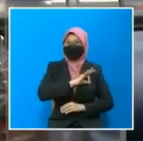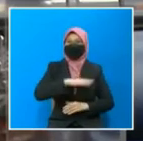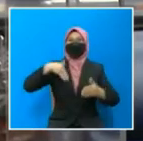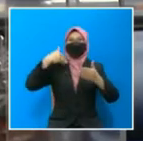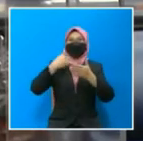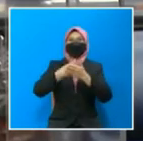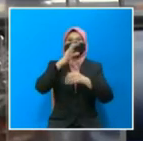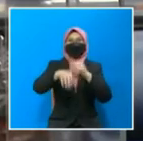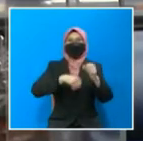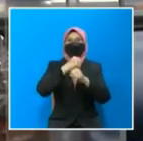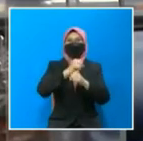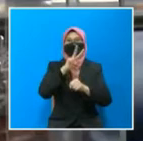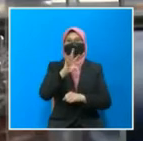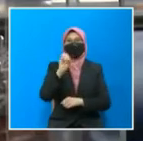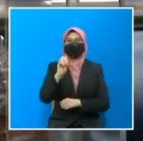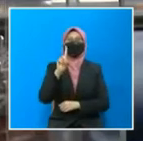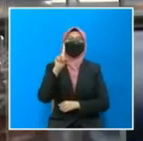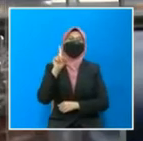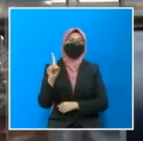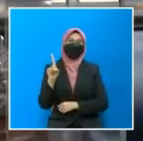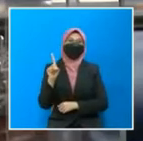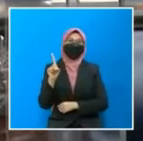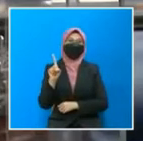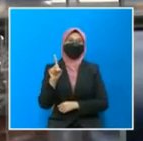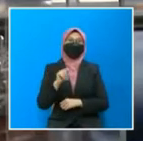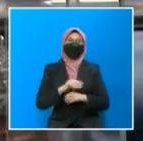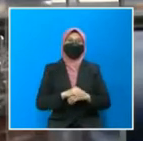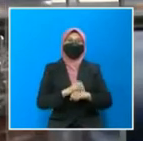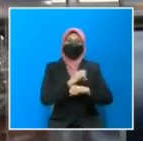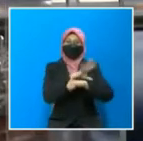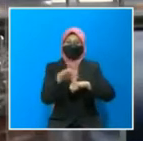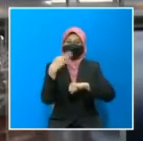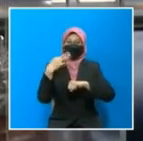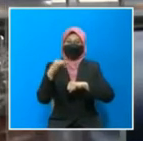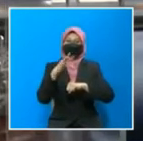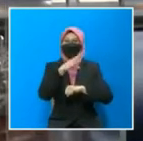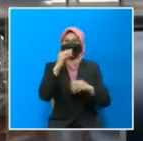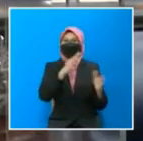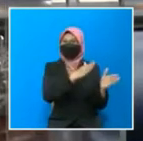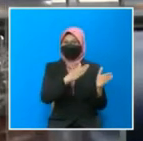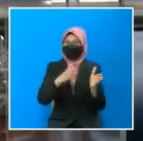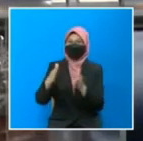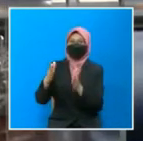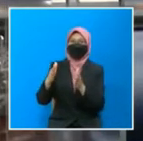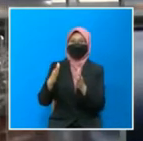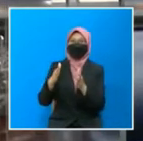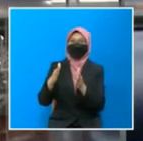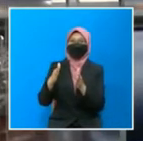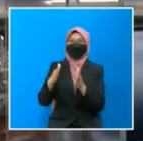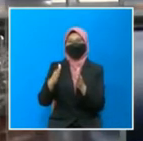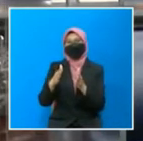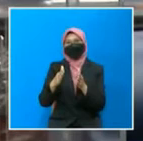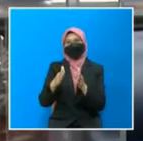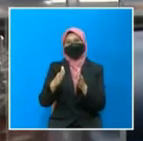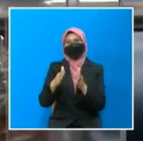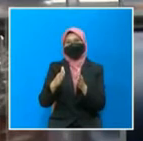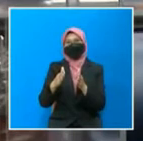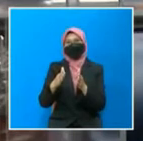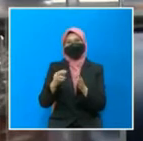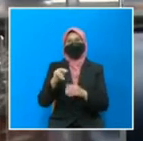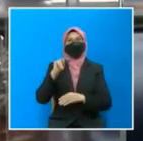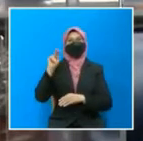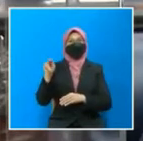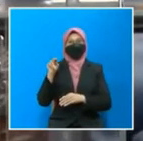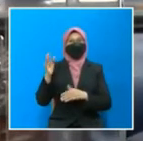sehingga akhir tahun 2021. Anjakan COVID-19 dan juga plan normalisasi